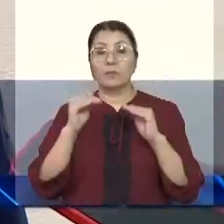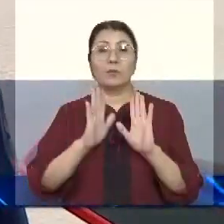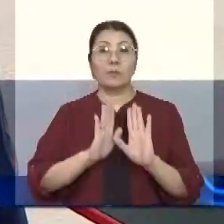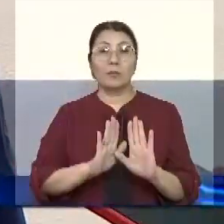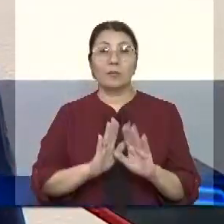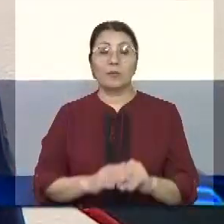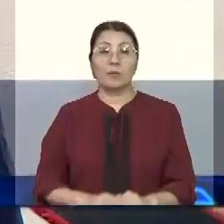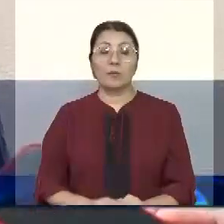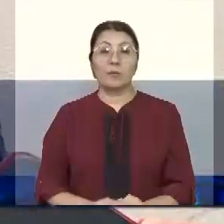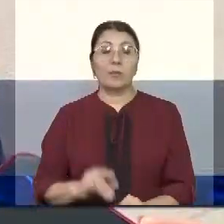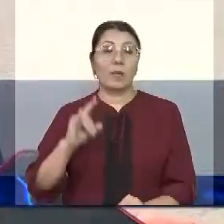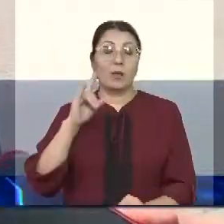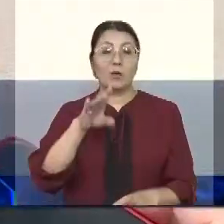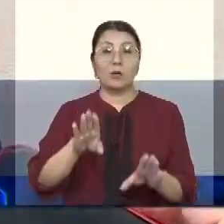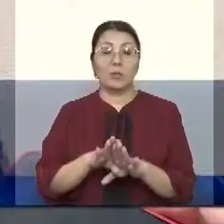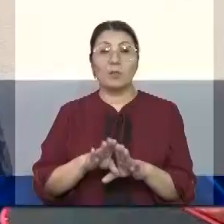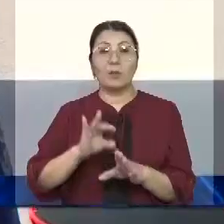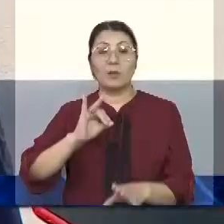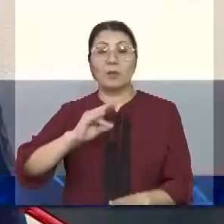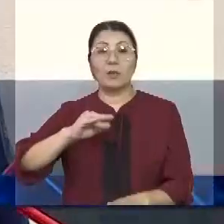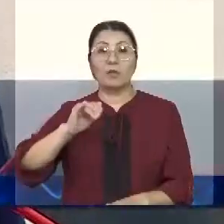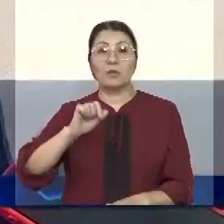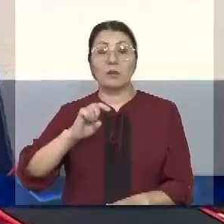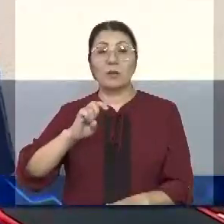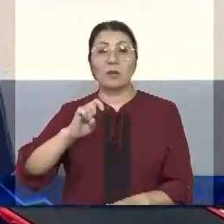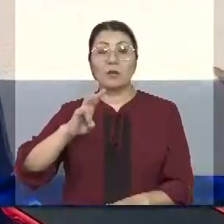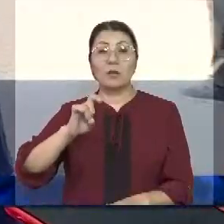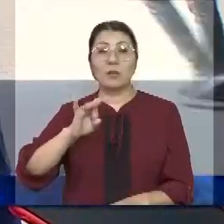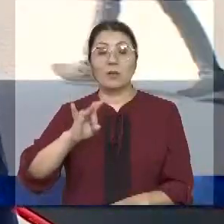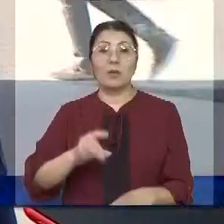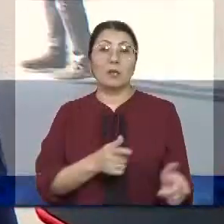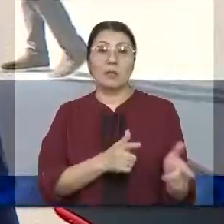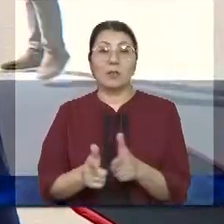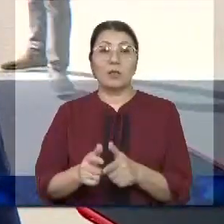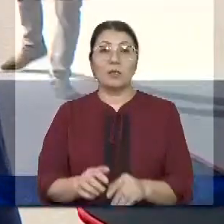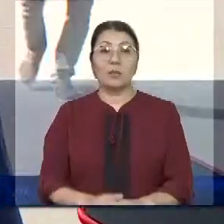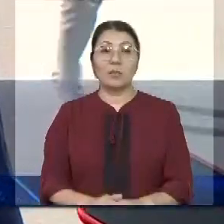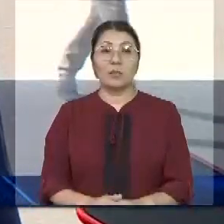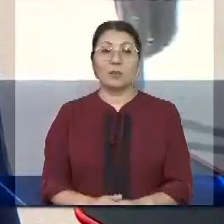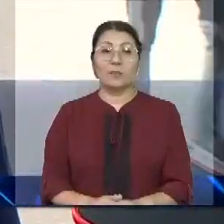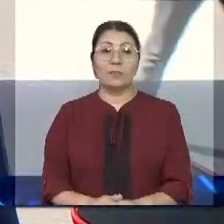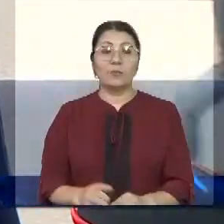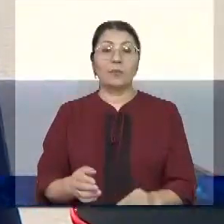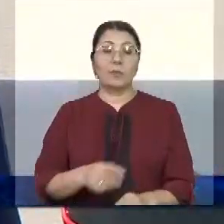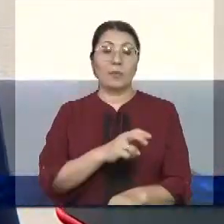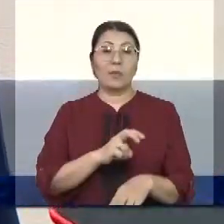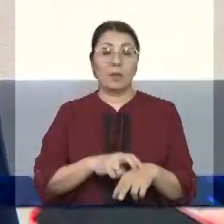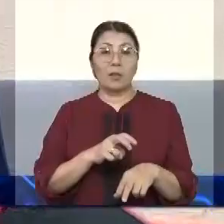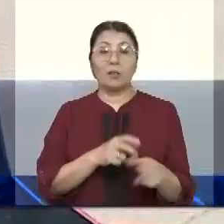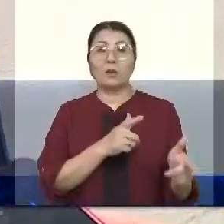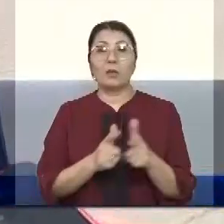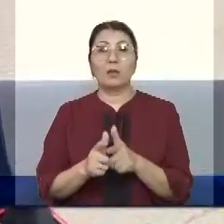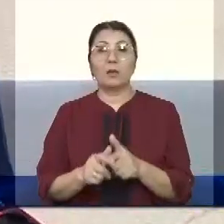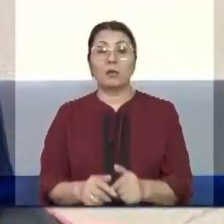қана ұшқыштар емес, инженерлерді де дайындаймыз. Инженерлерді, дәрігерлерді және ұшқыштарды